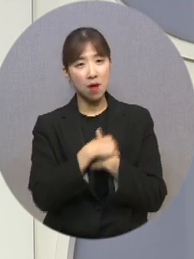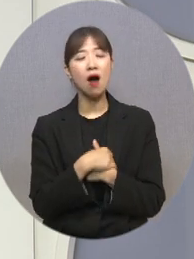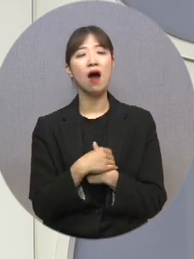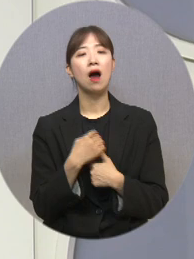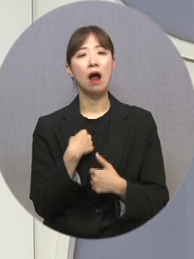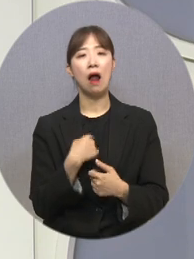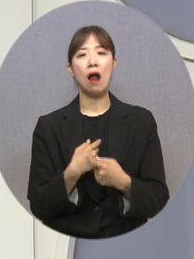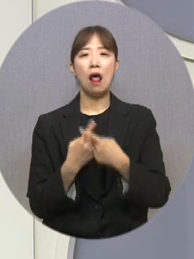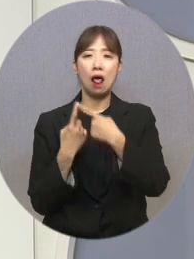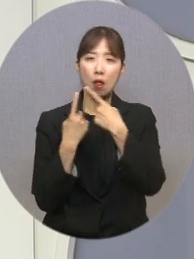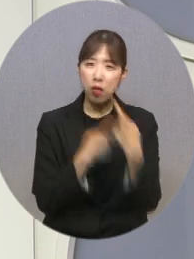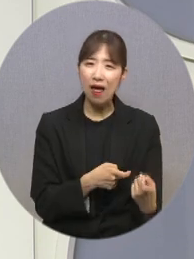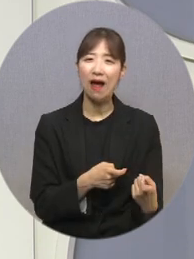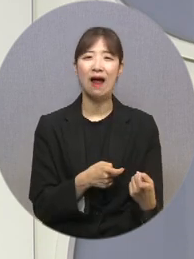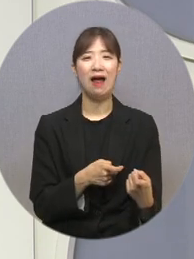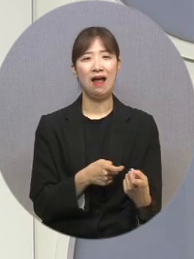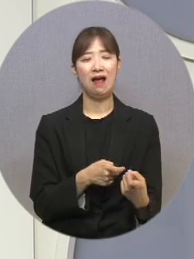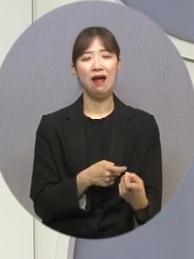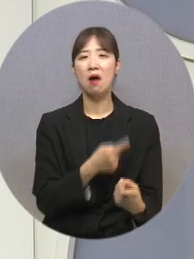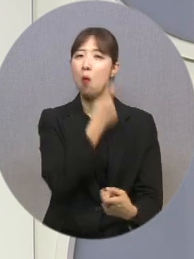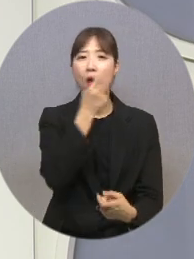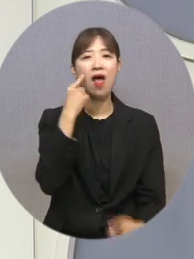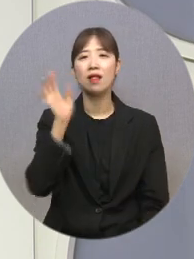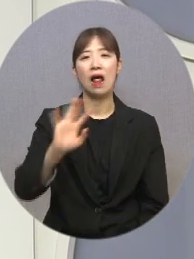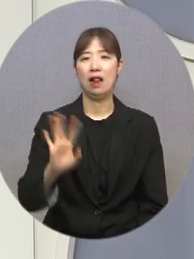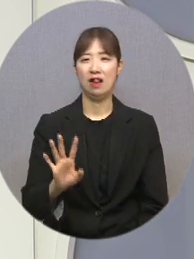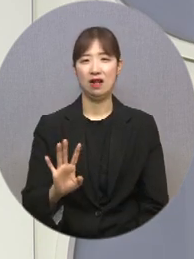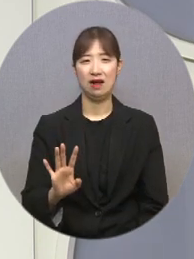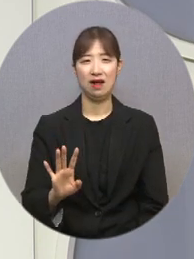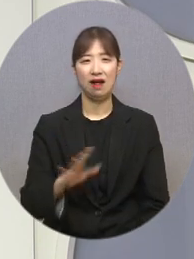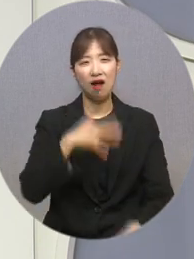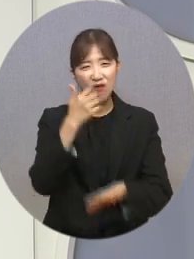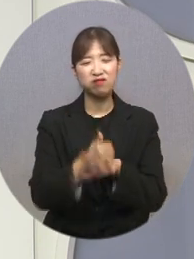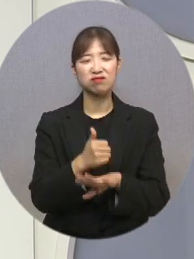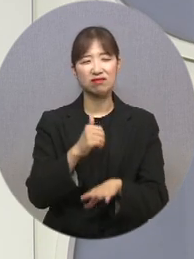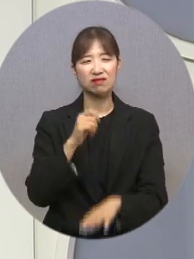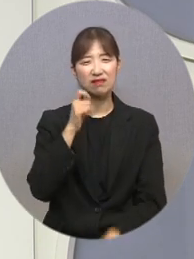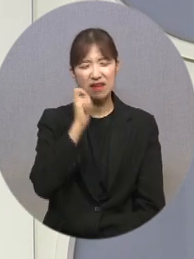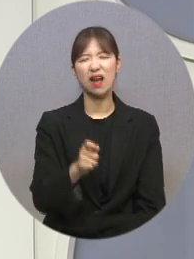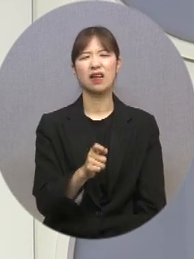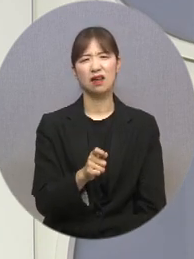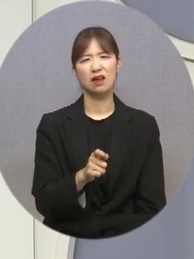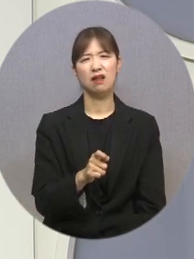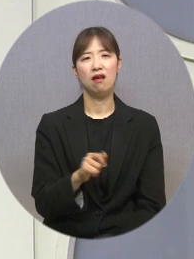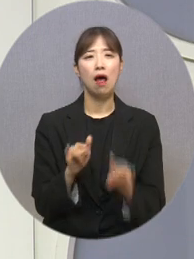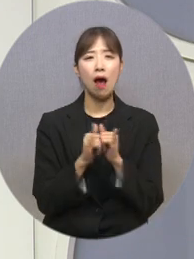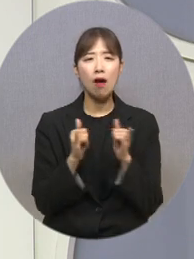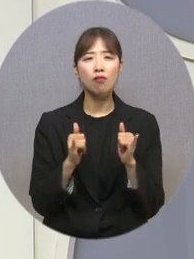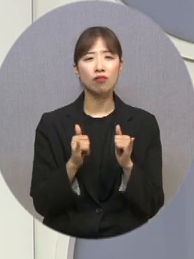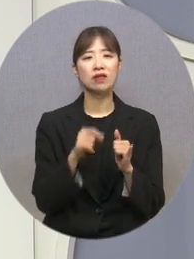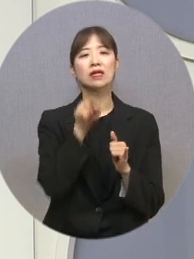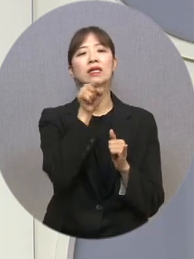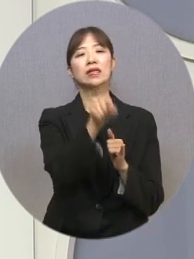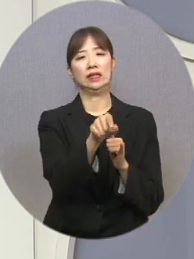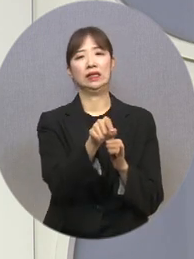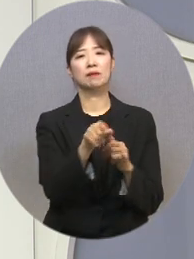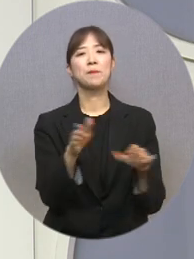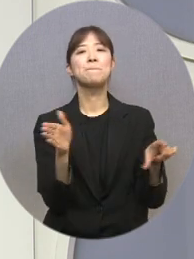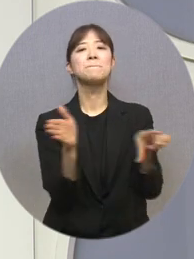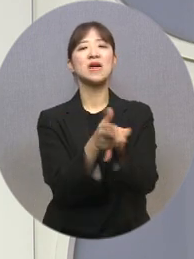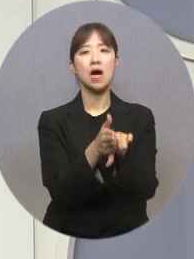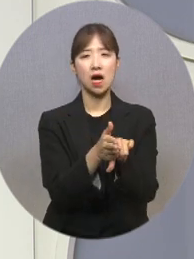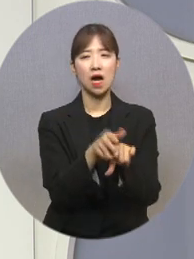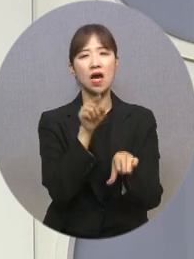거기에 이 현혹돼 가지고 확인할 생각을 못한 거죠. 그래서 사기 나중에 아주 간단한 건데 사람들이 너무 그 상대를 믿기